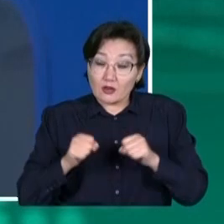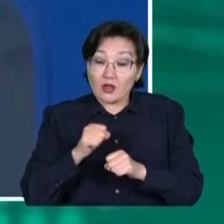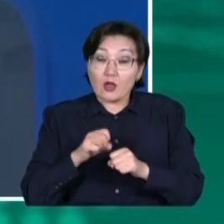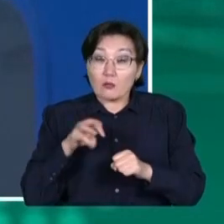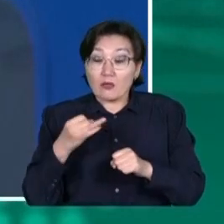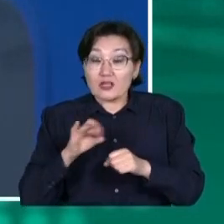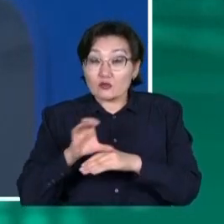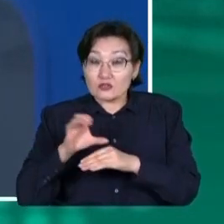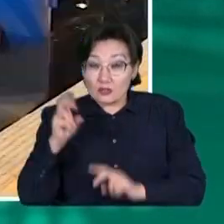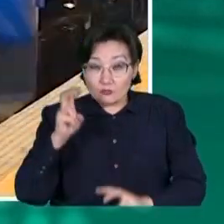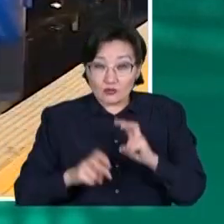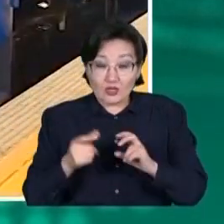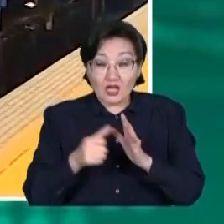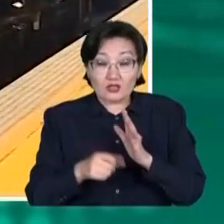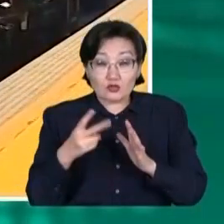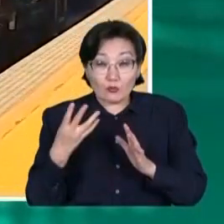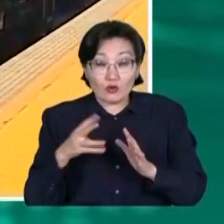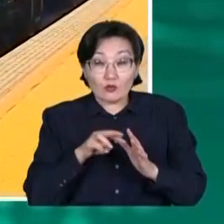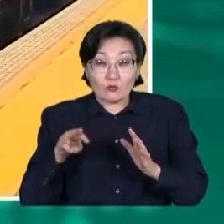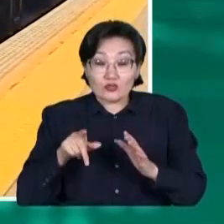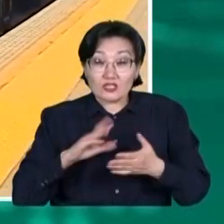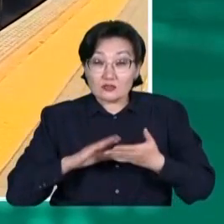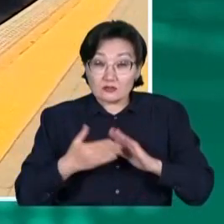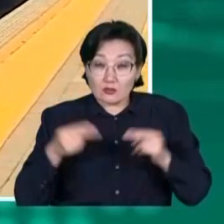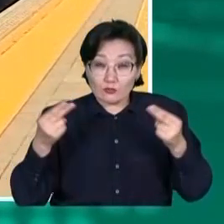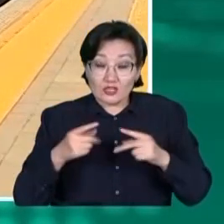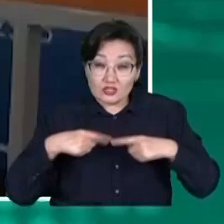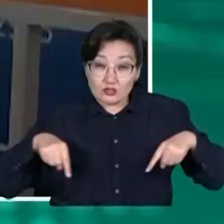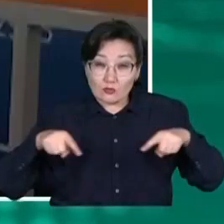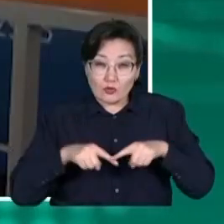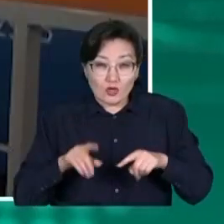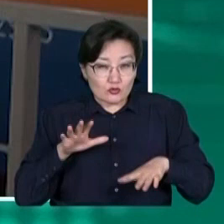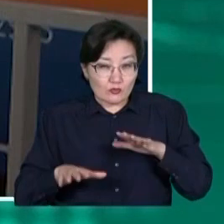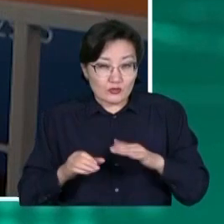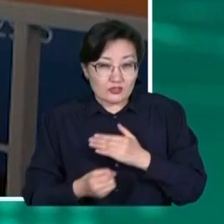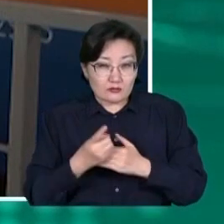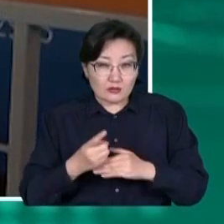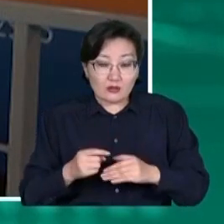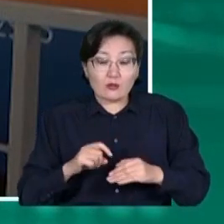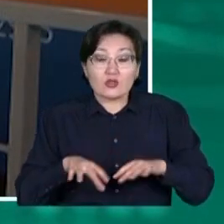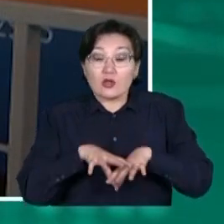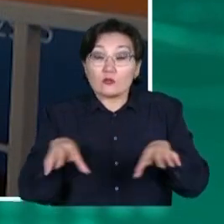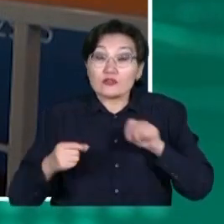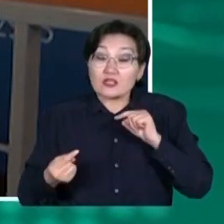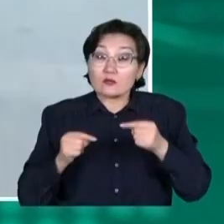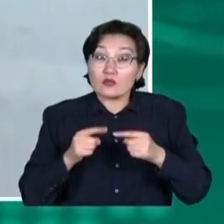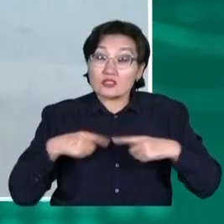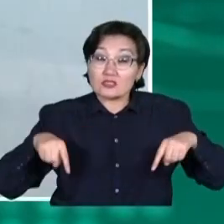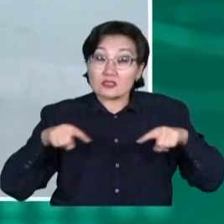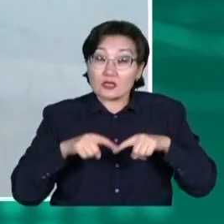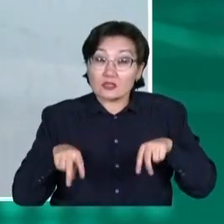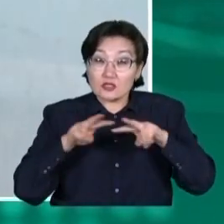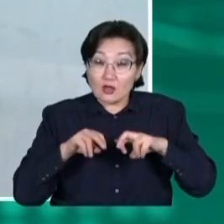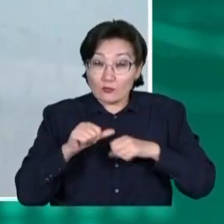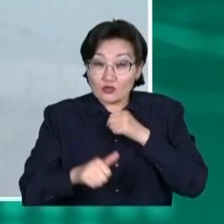арасындағы 624 миллион теңгеге жасалған келісім агенттіктің күдігін тудырған. Сөйтіп монополияға қарсы орган тергеу